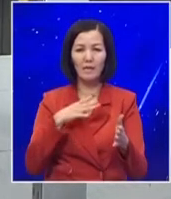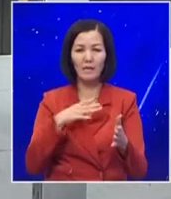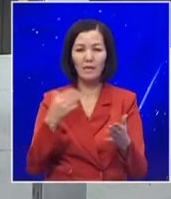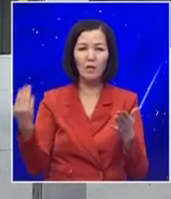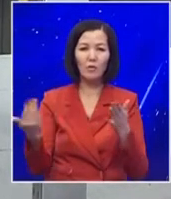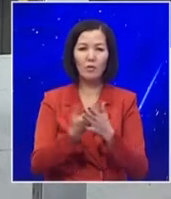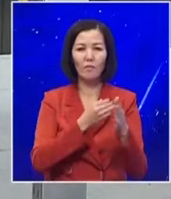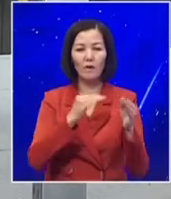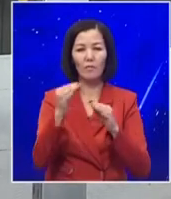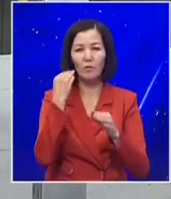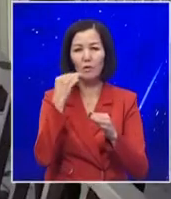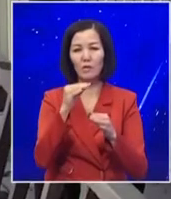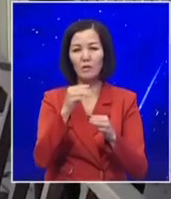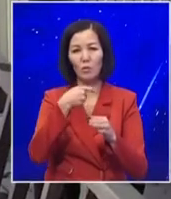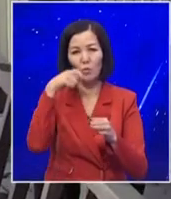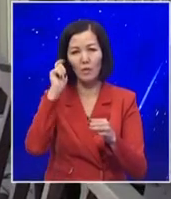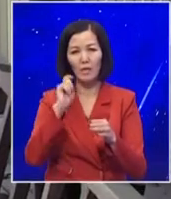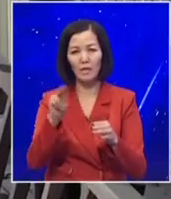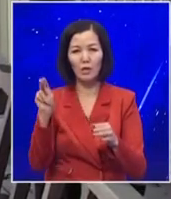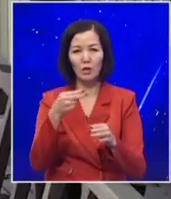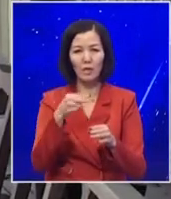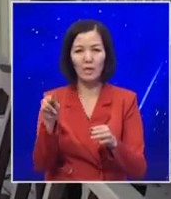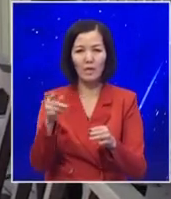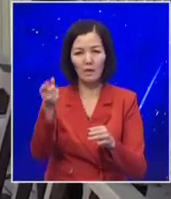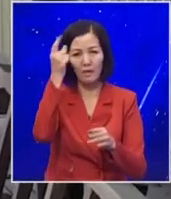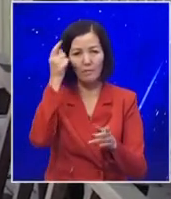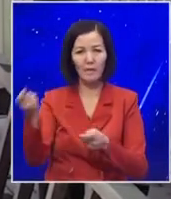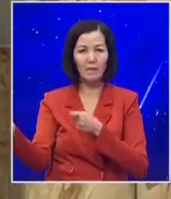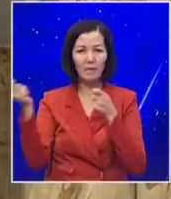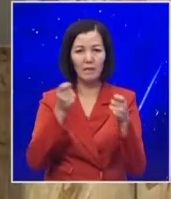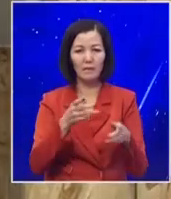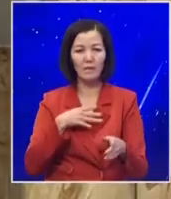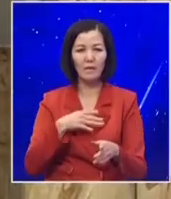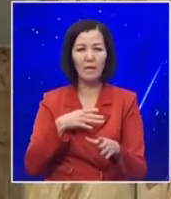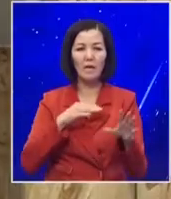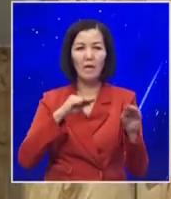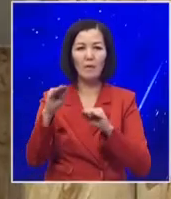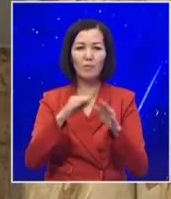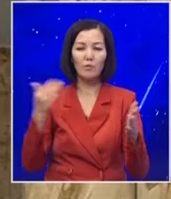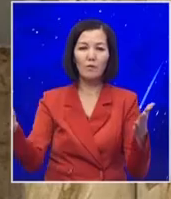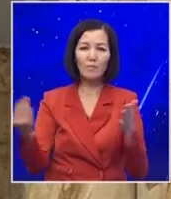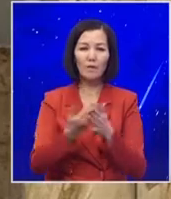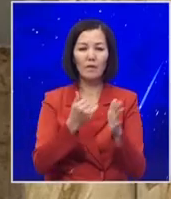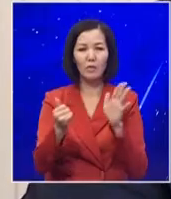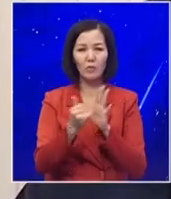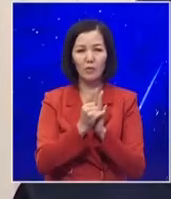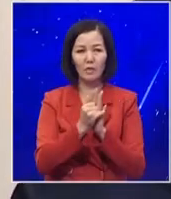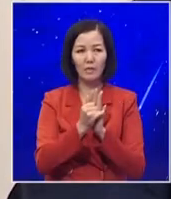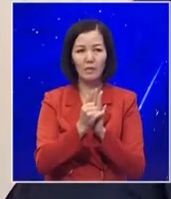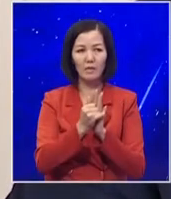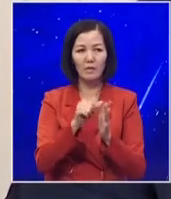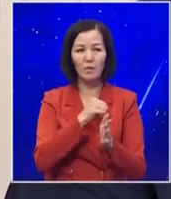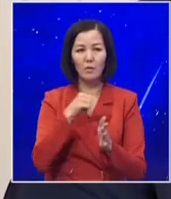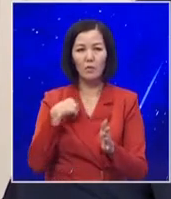заманауи, сапалы. Украина, Чехия мен Германиядан алдыртыпты. Қондырғыларды бәрін орындарына қондырып, өздеріңіз